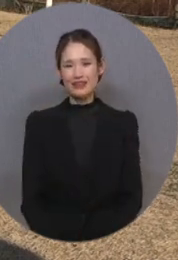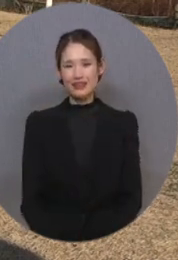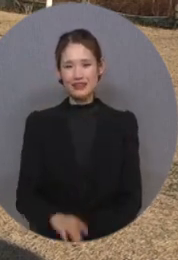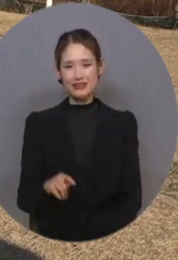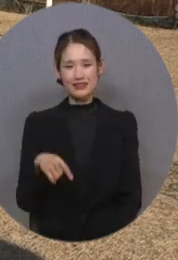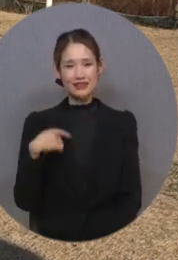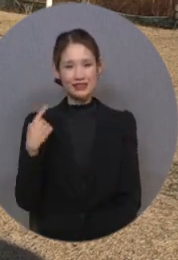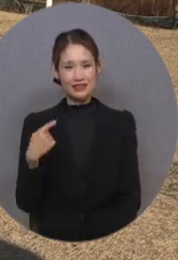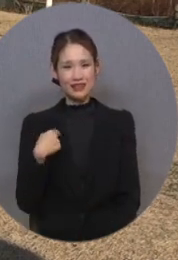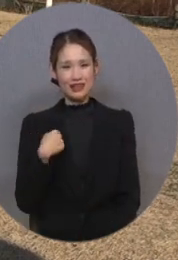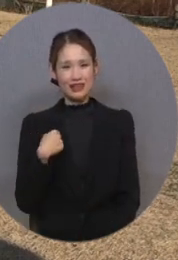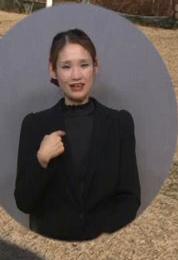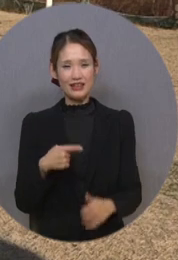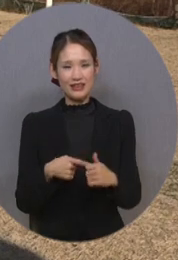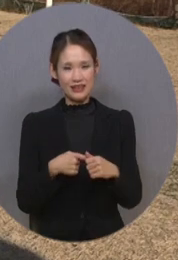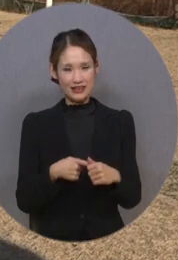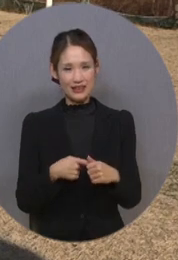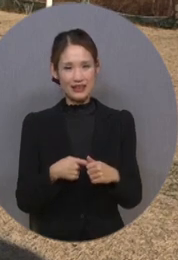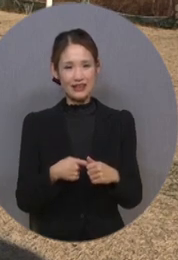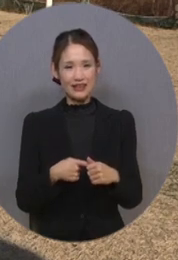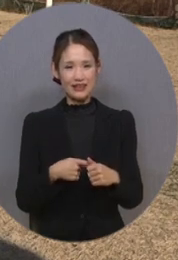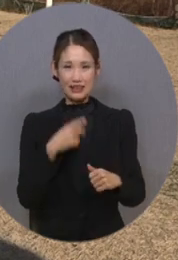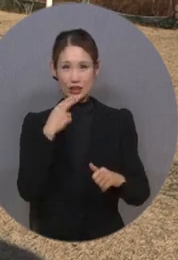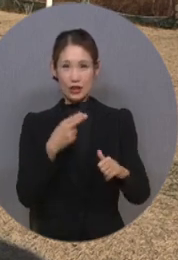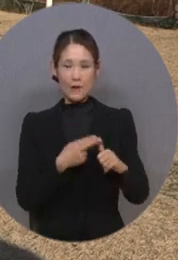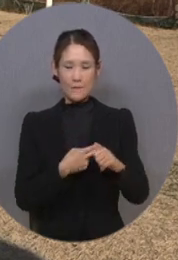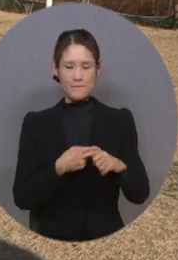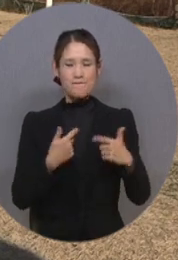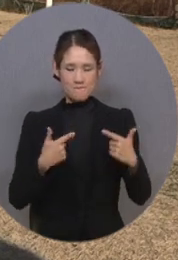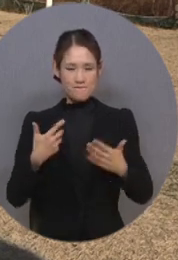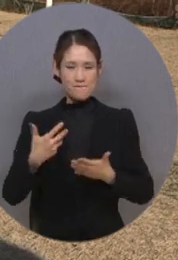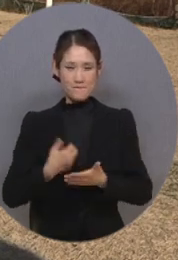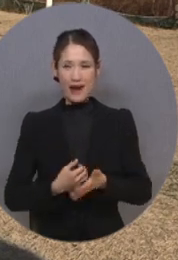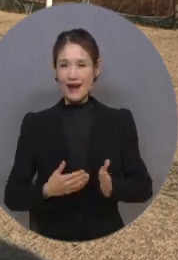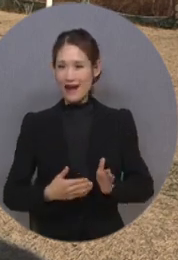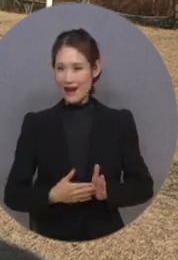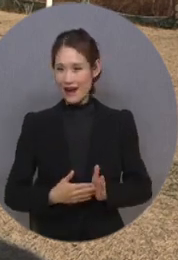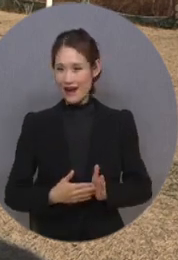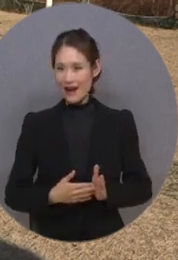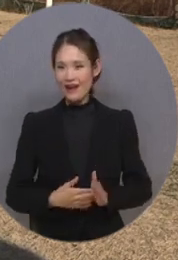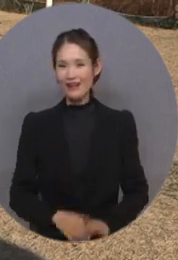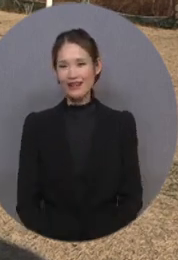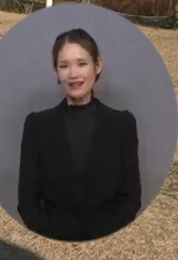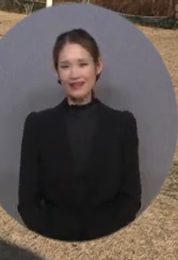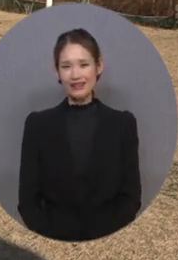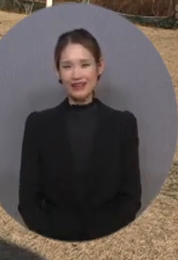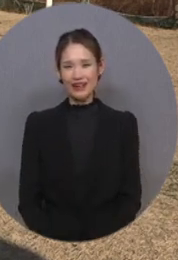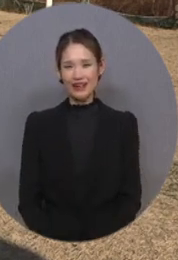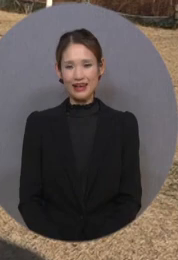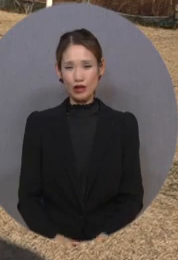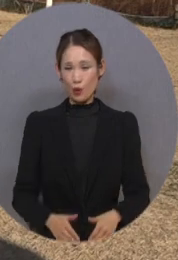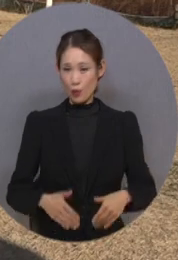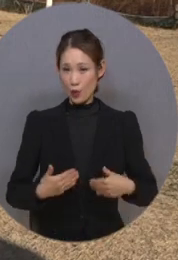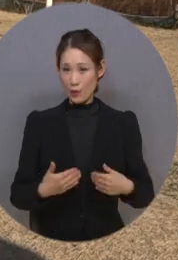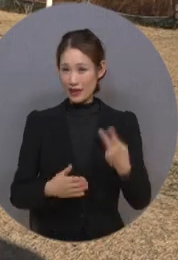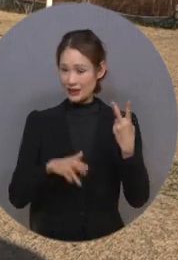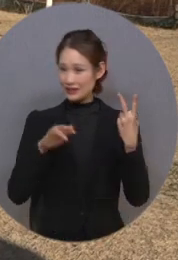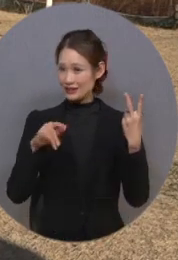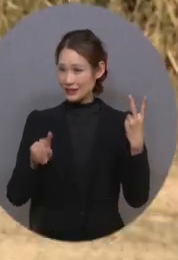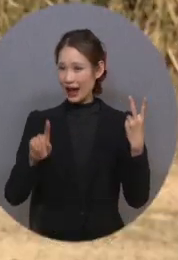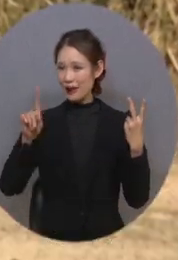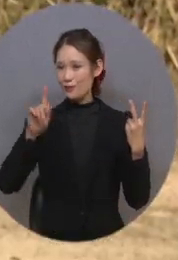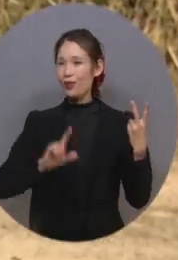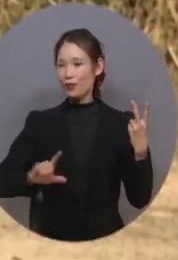다음에 1등으로서 언제든지 챌린지 다시 받아드립니다. 네. 우리 봄에 2차 다시 한번 합시다. 오케이.